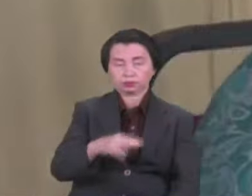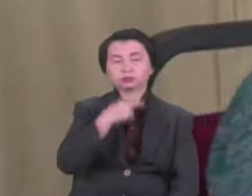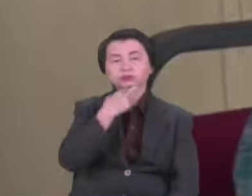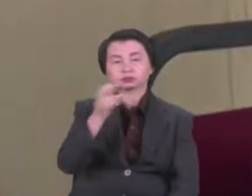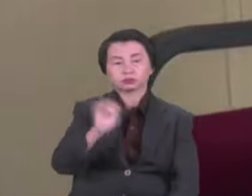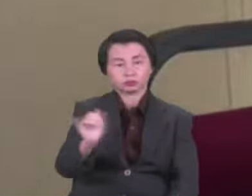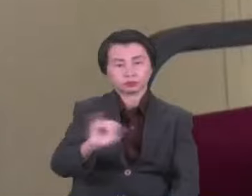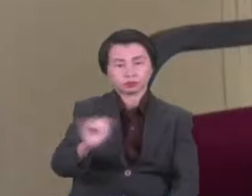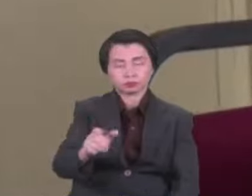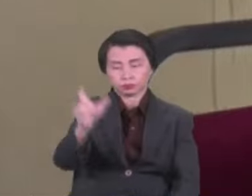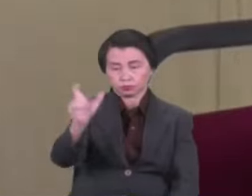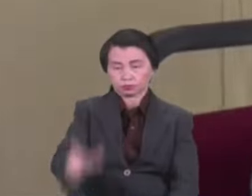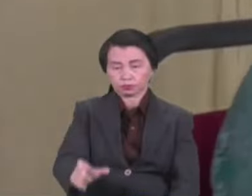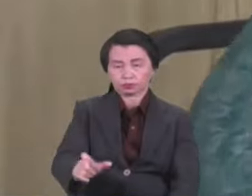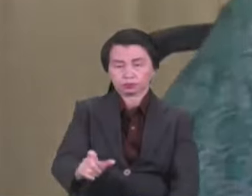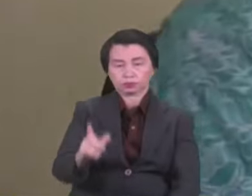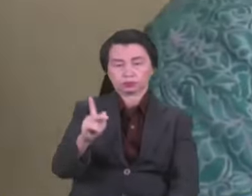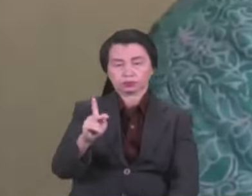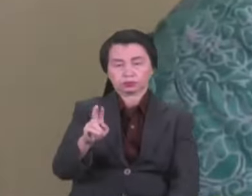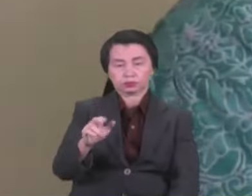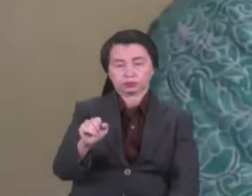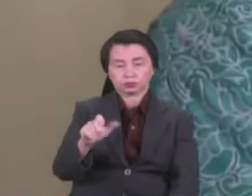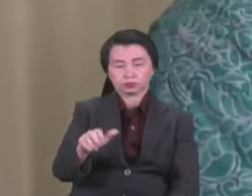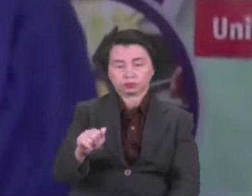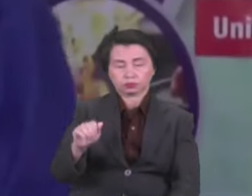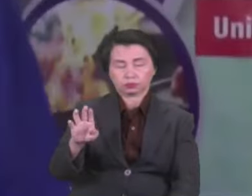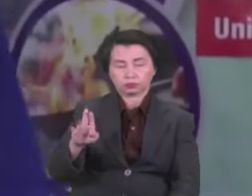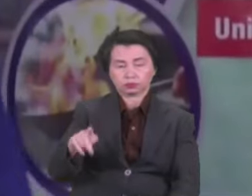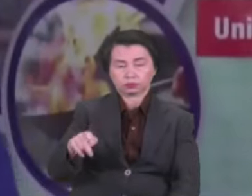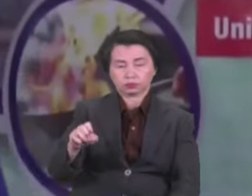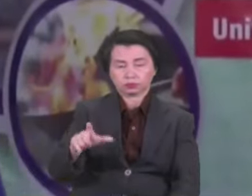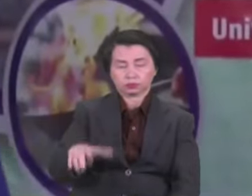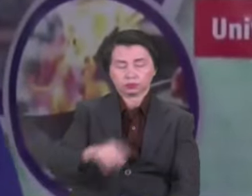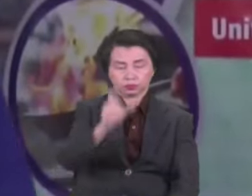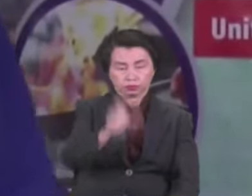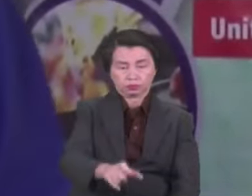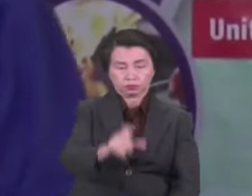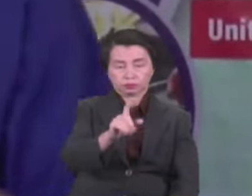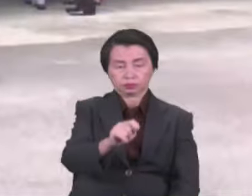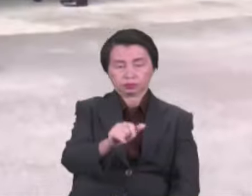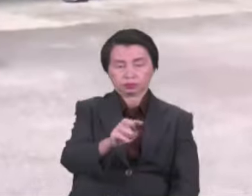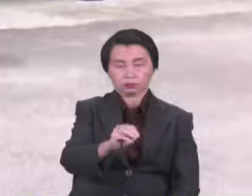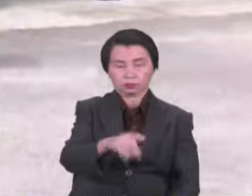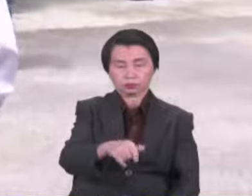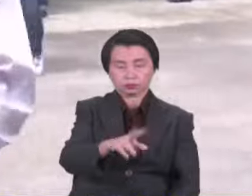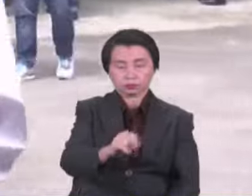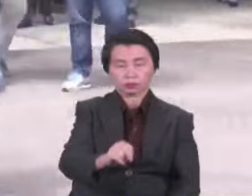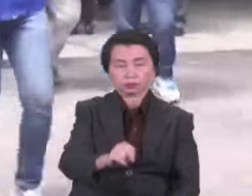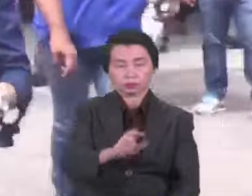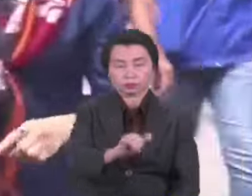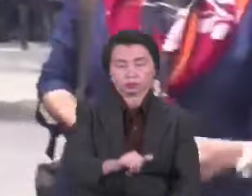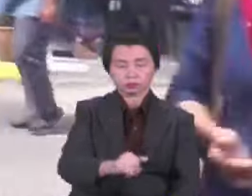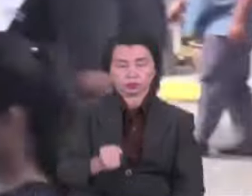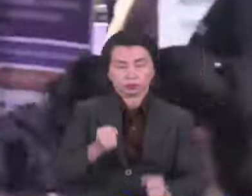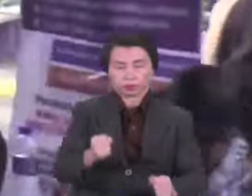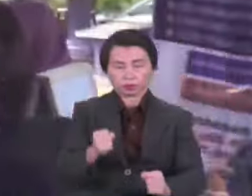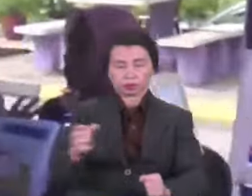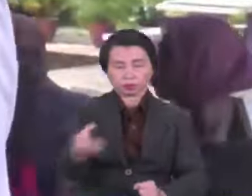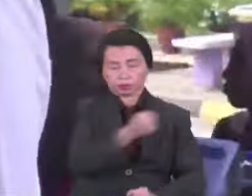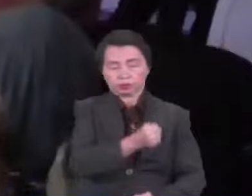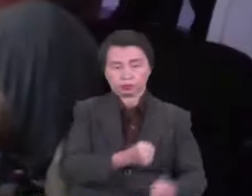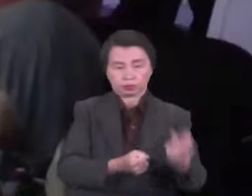turut disuarakan calon Parlimen Kuala Pilah, Datuk Adnan Abu Hassan dan calon Parlimen Tampin, Datuk Muhammad Isa Muhammad Isa yang tekad